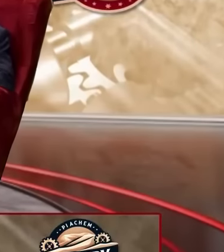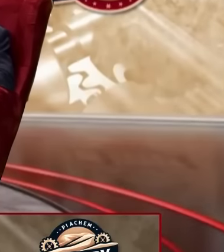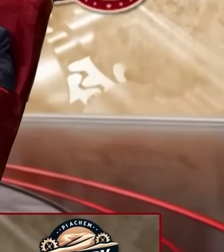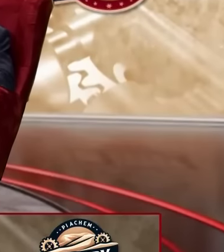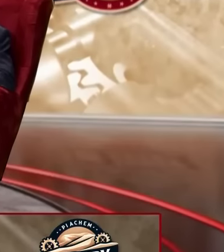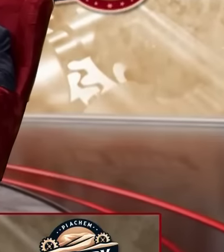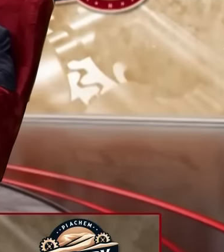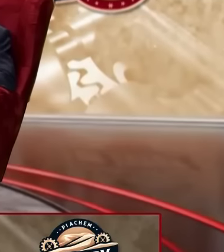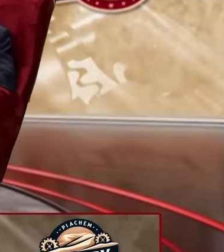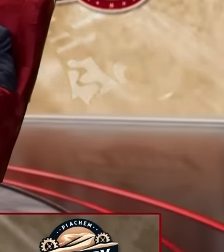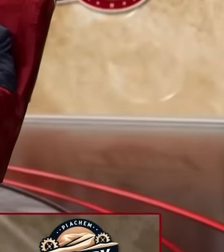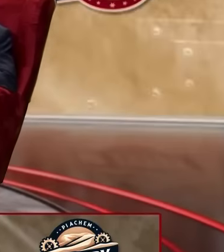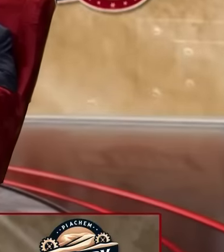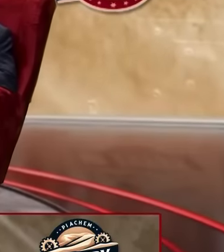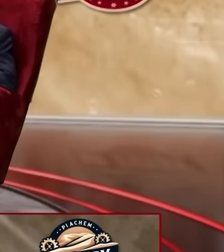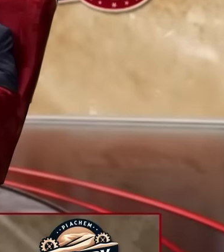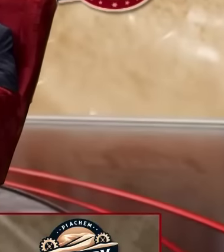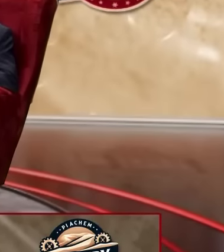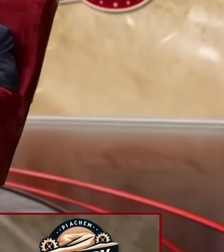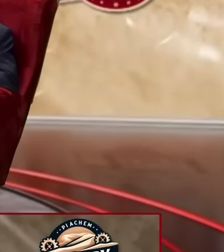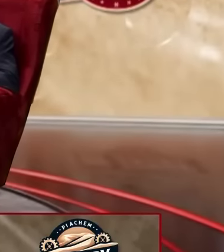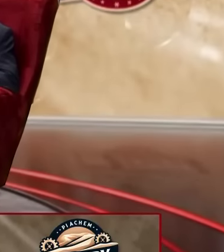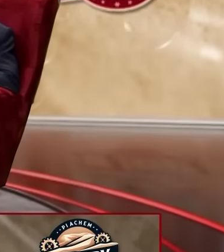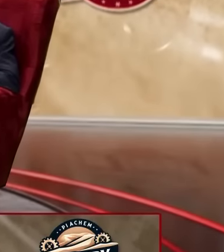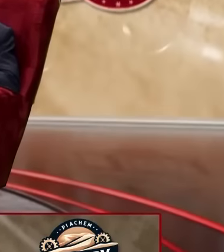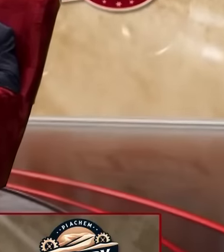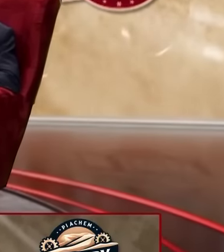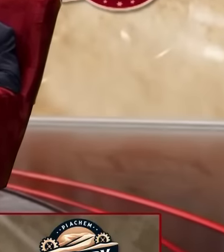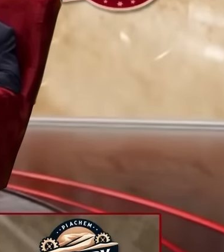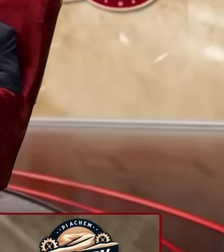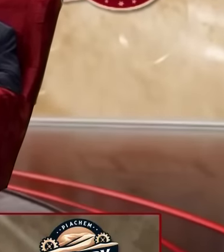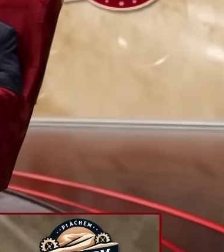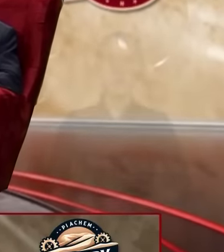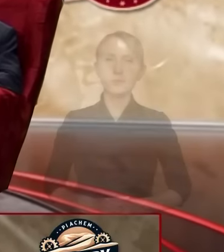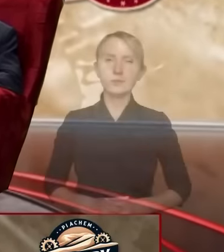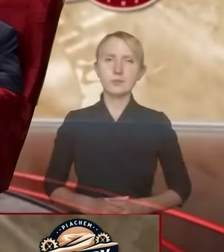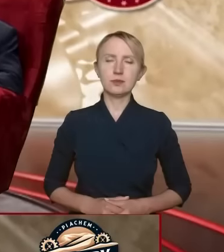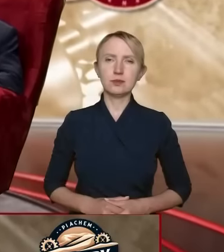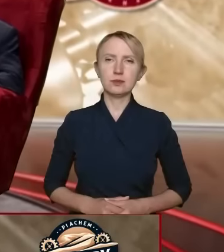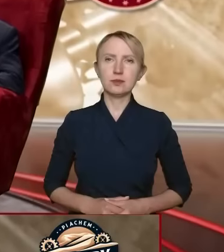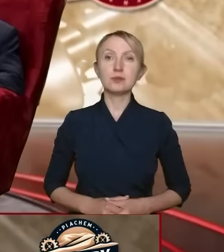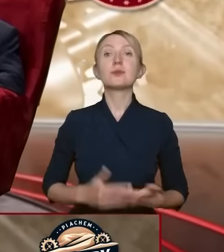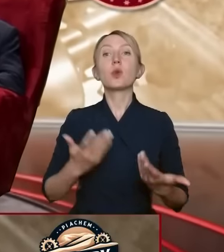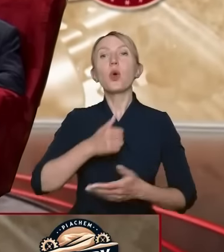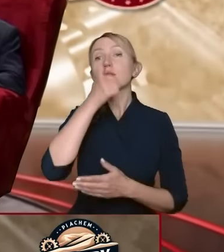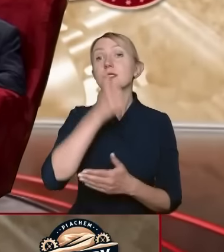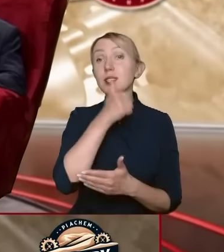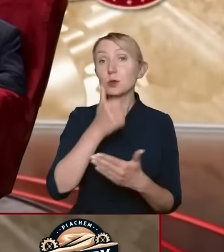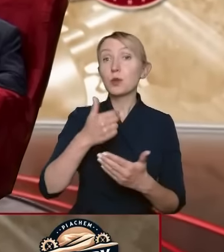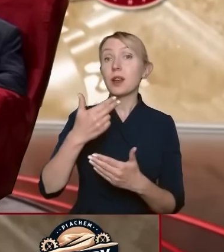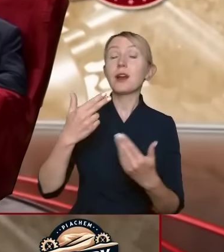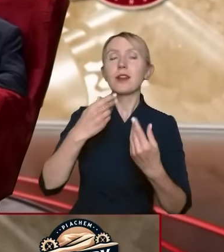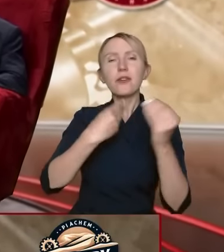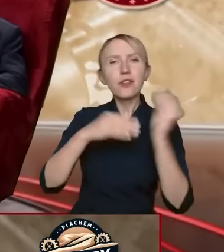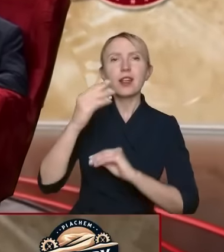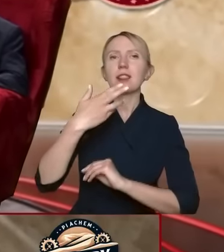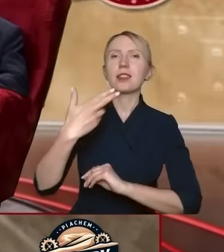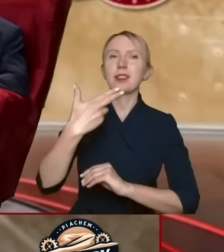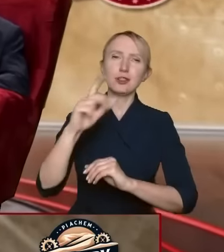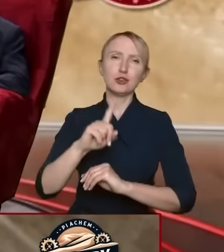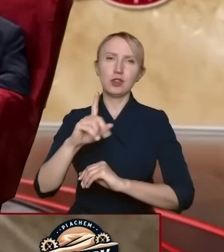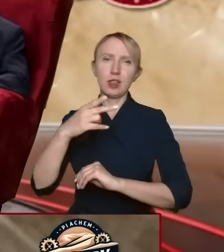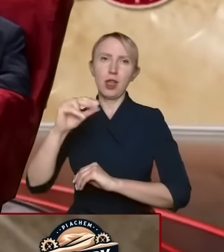No, okazuje się, że może być cezura dalej posunięta niż w Neo TVP. Mnie bardzo ujęły te 8 gwiazdek